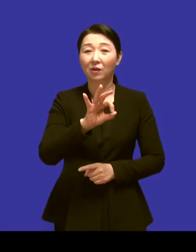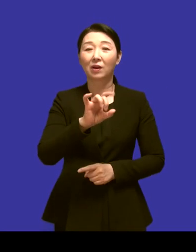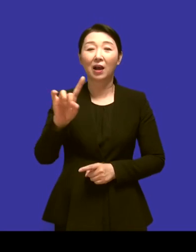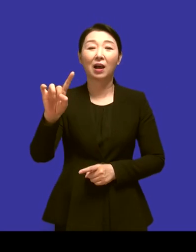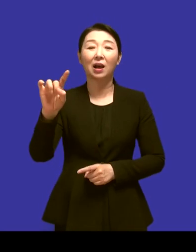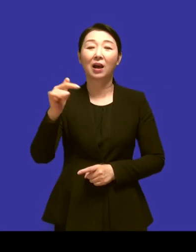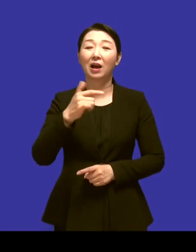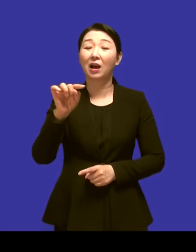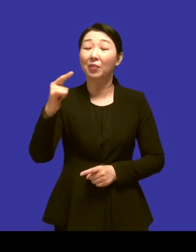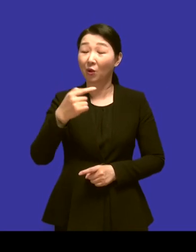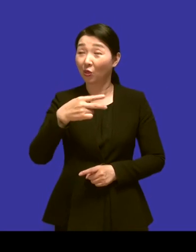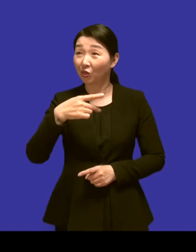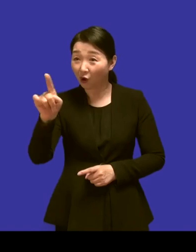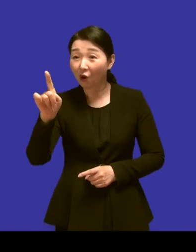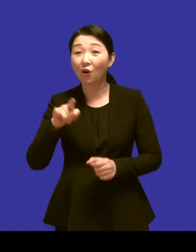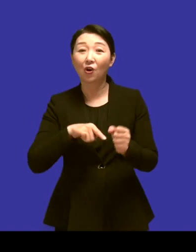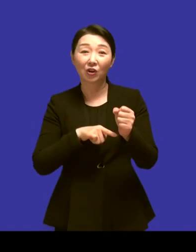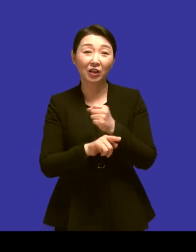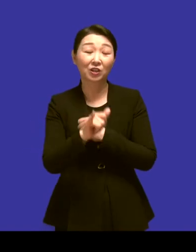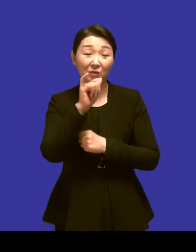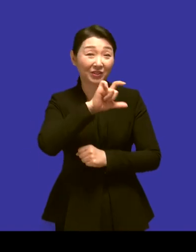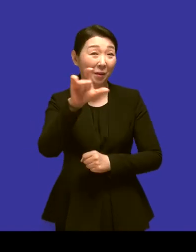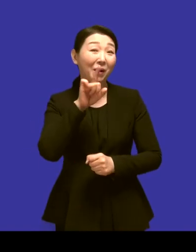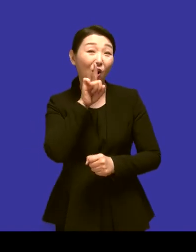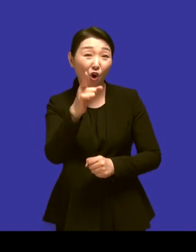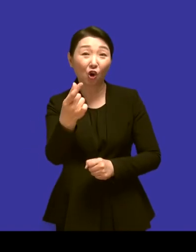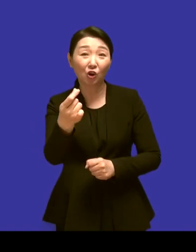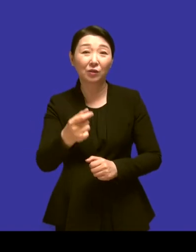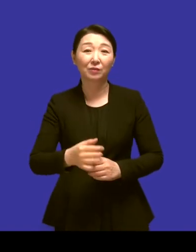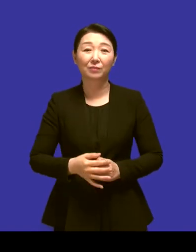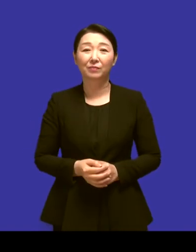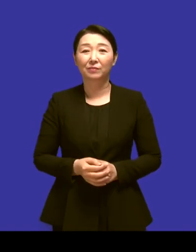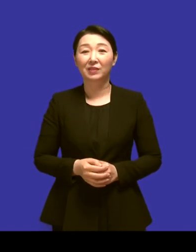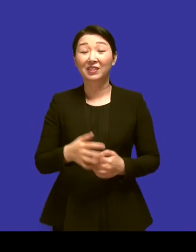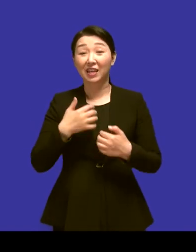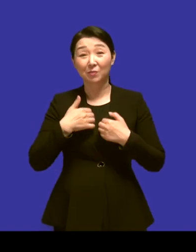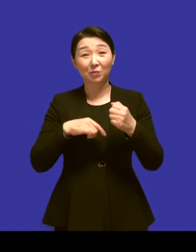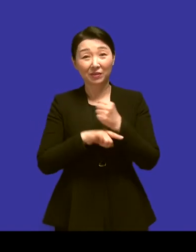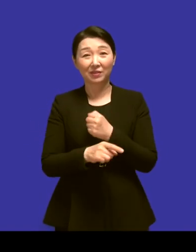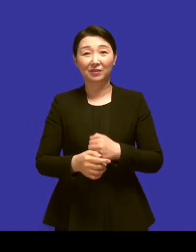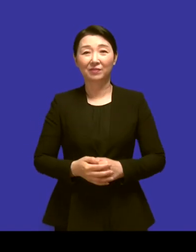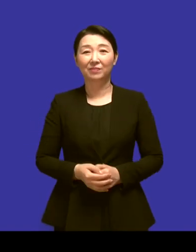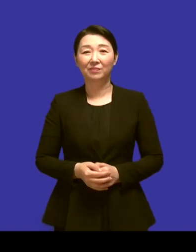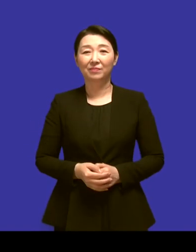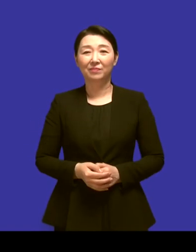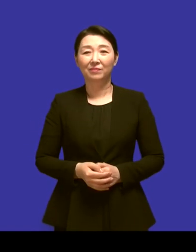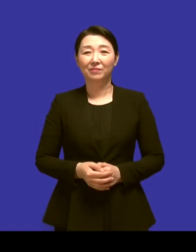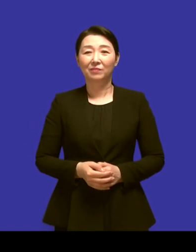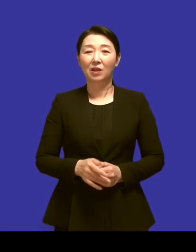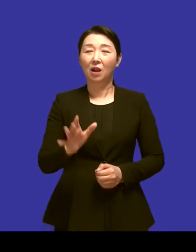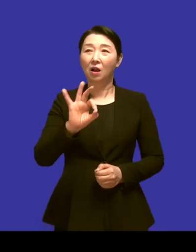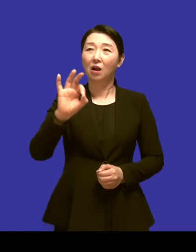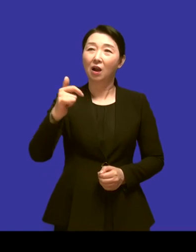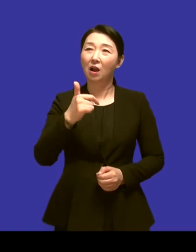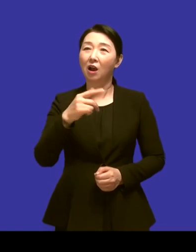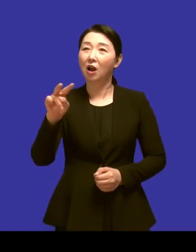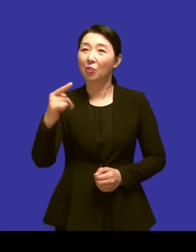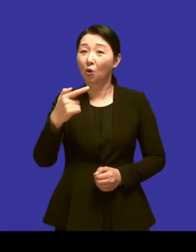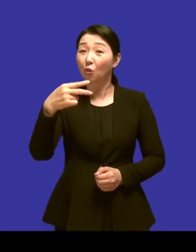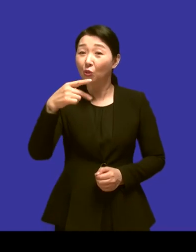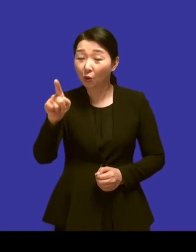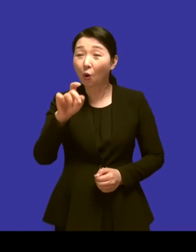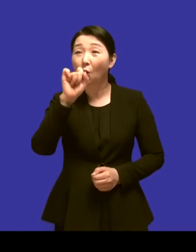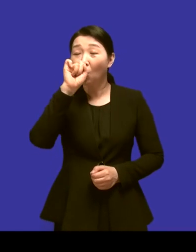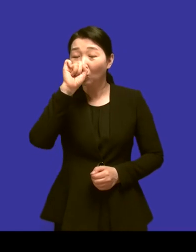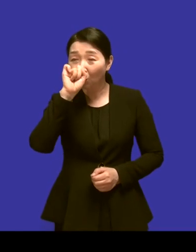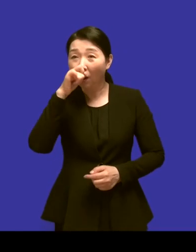안언더라는 이름이 있다 아. ANANT 네팔어로요? 네 네팔어로 어. 그게 기쁨이라는 뜻이에요 그래서 어. 아 안언더 전 안언더입니다 이러면서